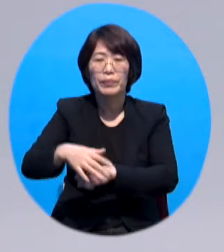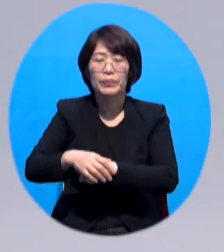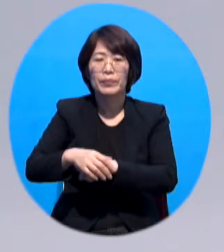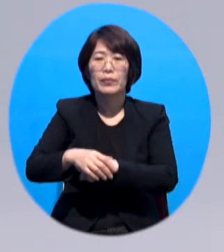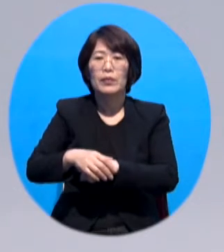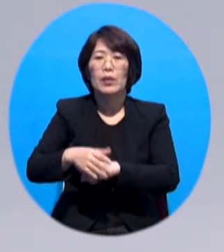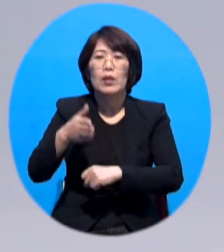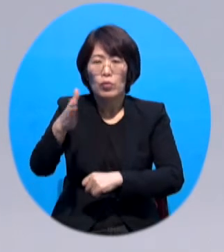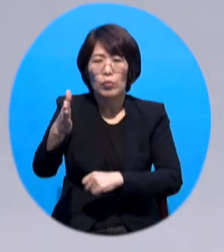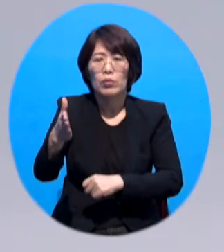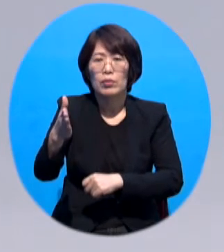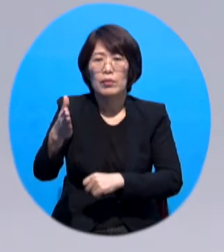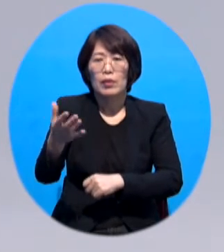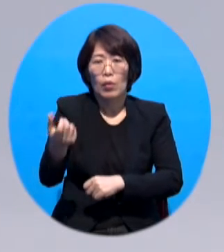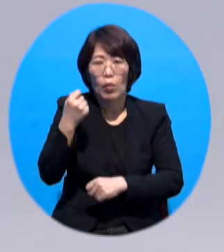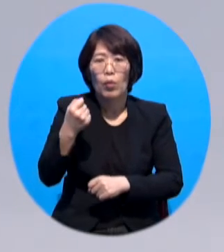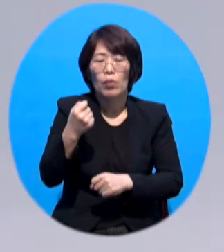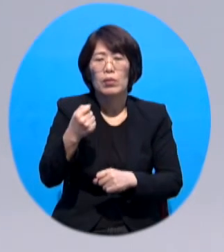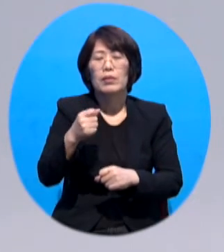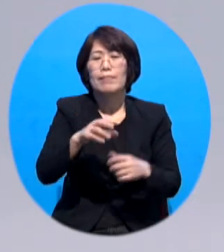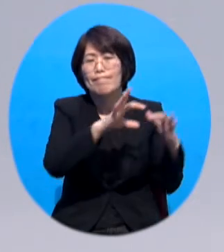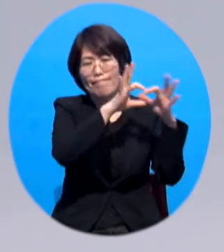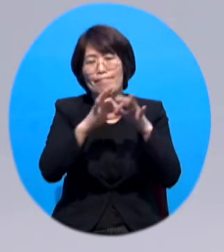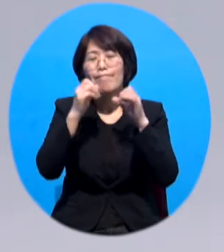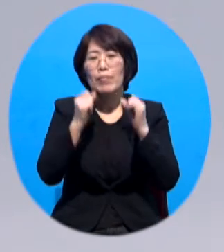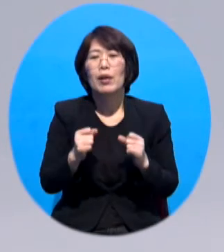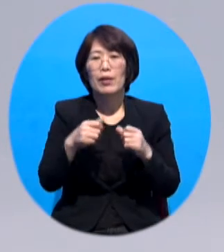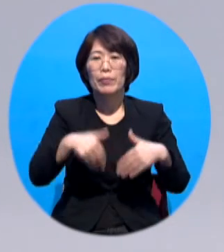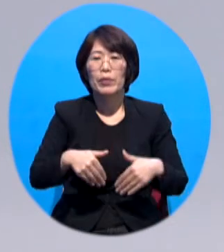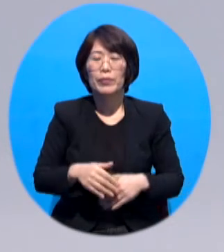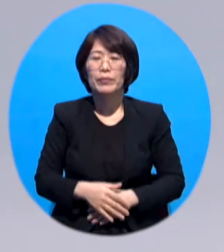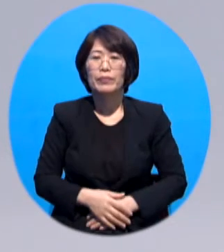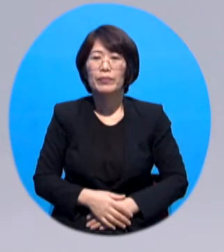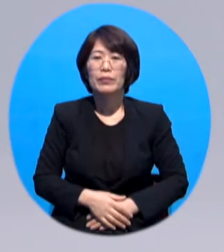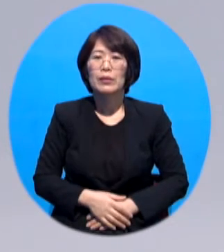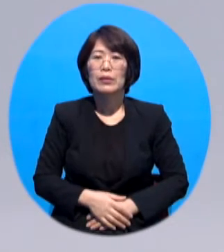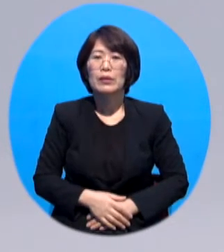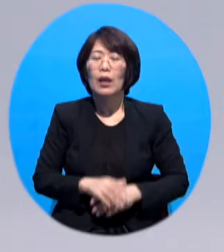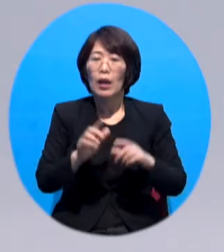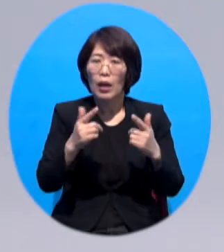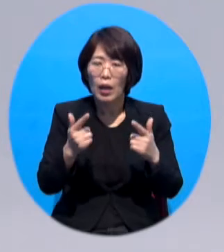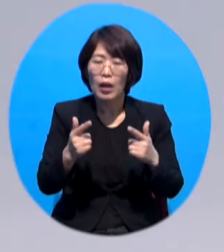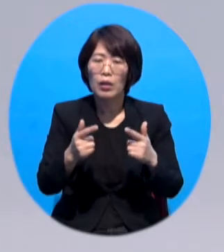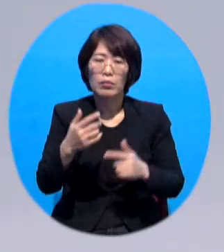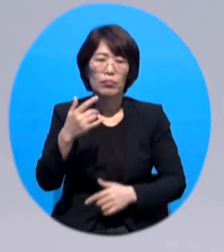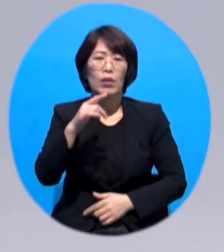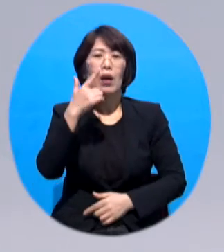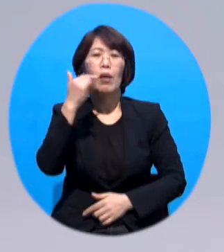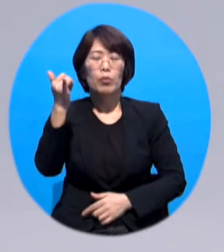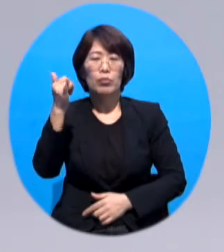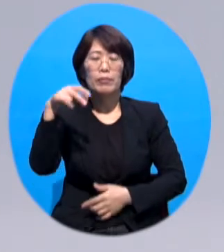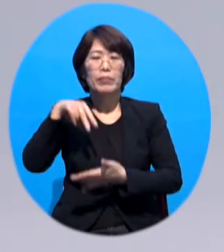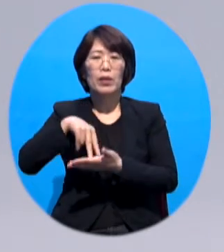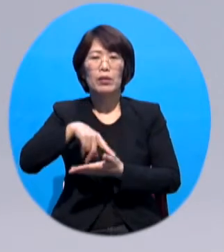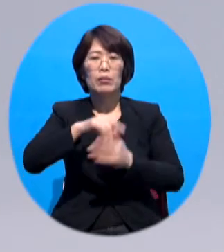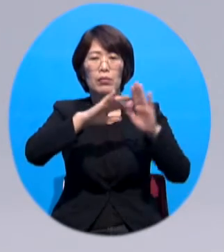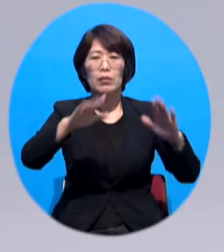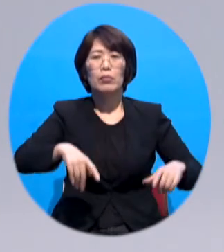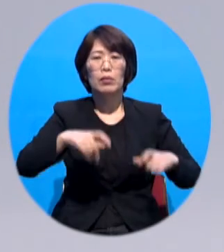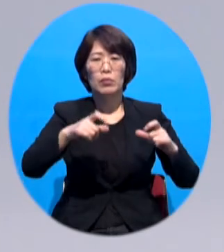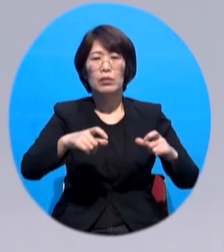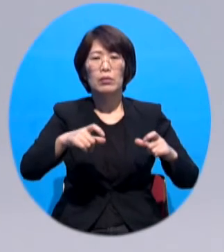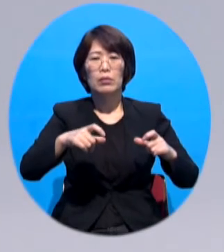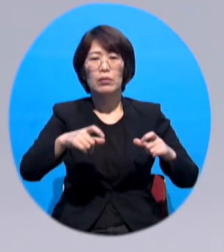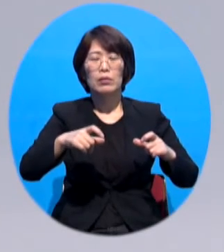전문성을 좀 확보하면서 계속 계셔 주셔야 된다고 생각을 하거든요 그렇지 않으면 학부모님들이 어 전남은 어떤